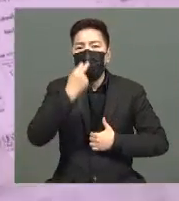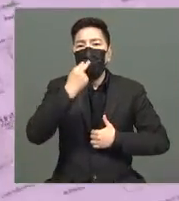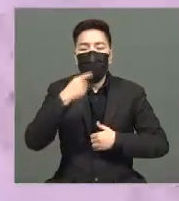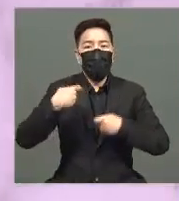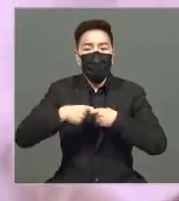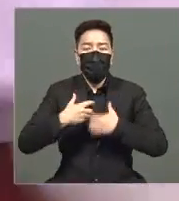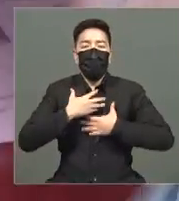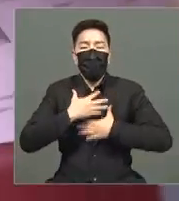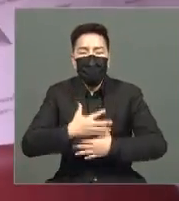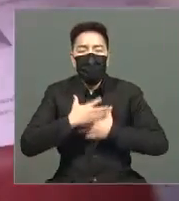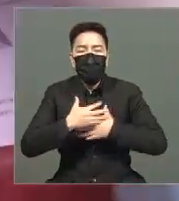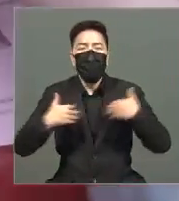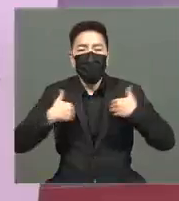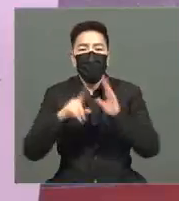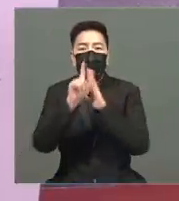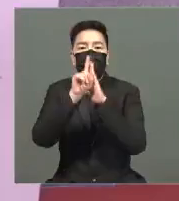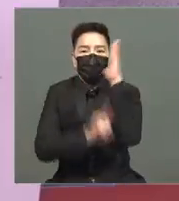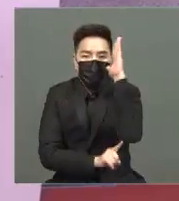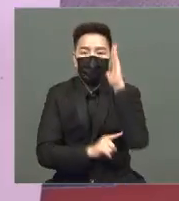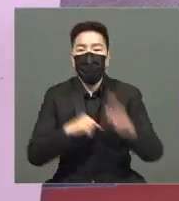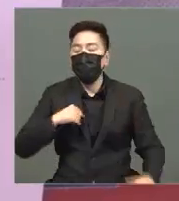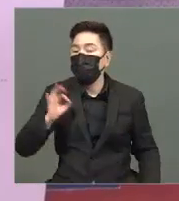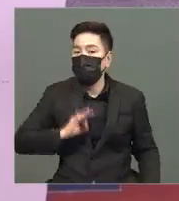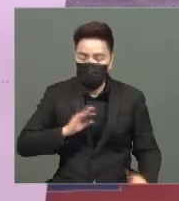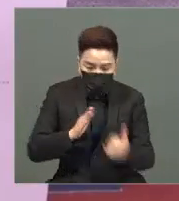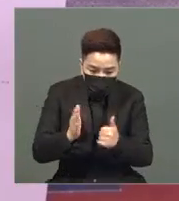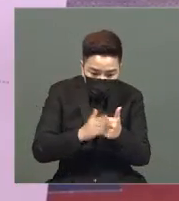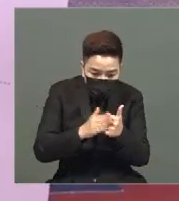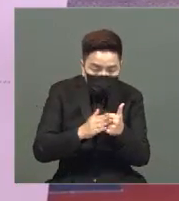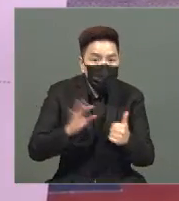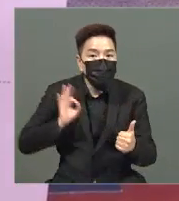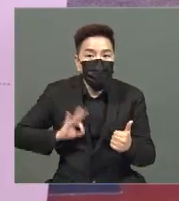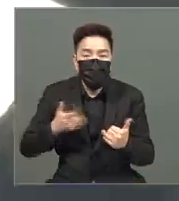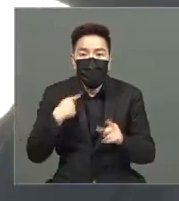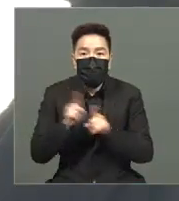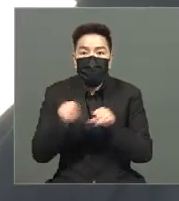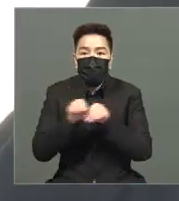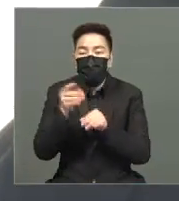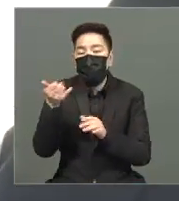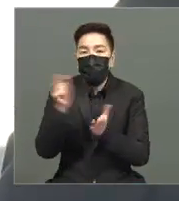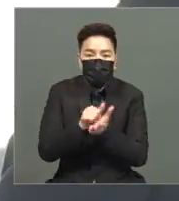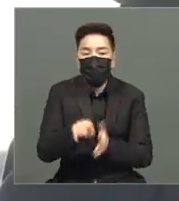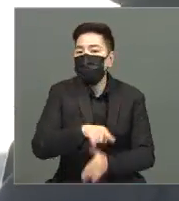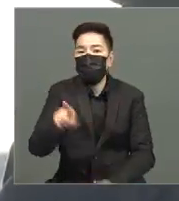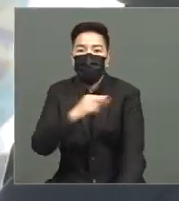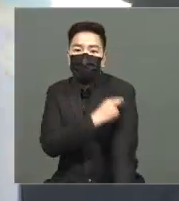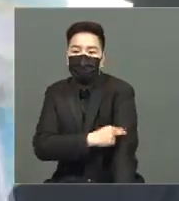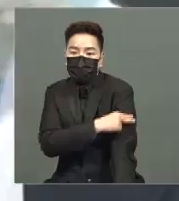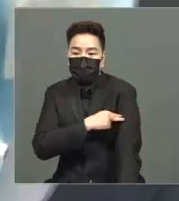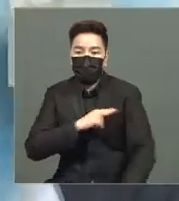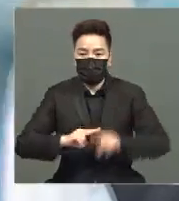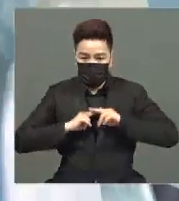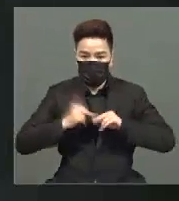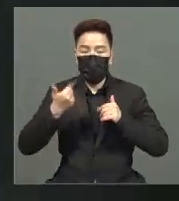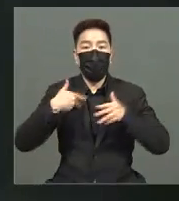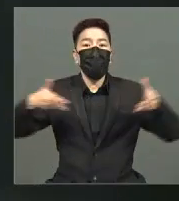สะดวกหอบเหนื่อยความดันต่ำไม่ค่อยรู้สึกตัวรู้สึกว่าตัวเองนั้นจะเป็นลมต่อสามารถพระโรงพยาบาลเอกชน